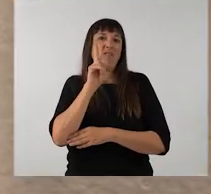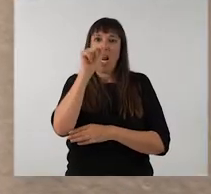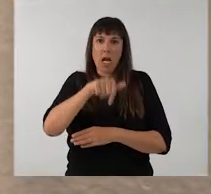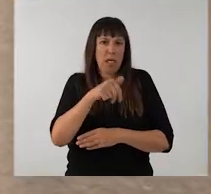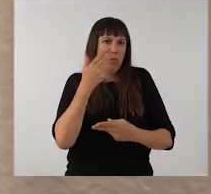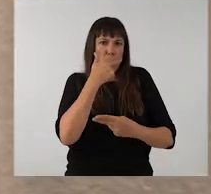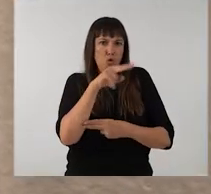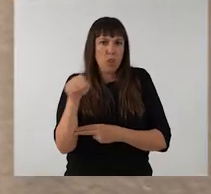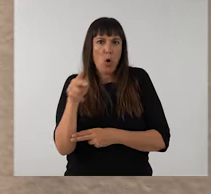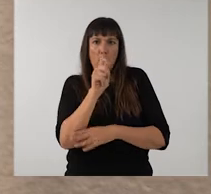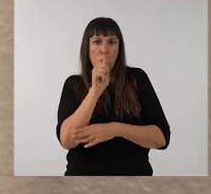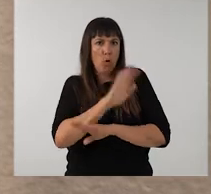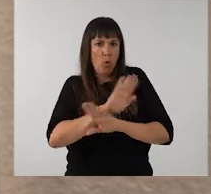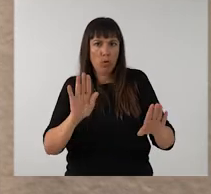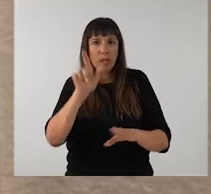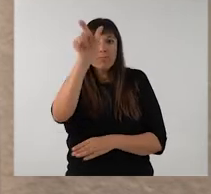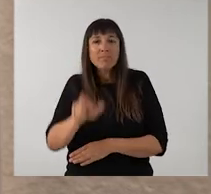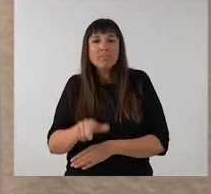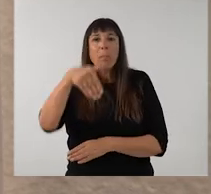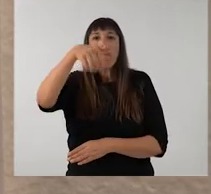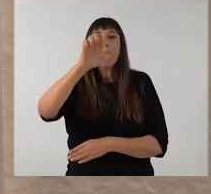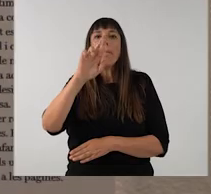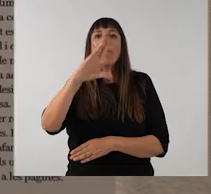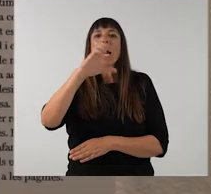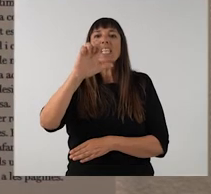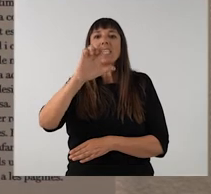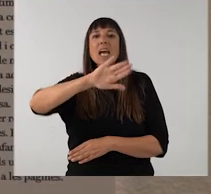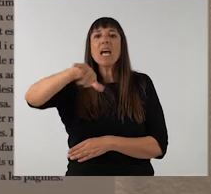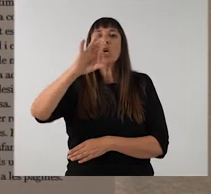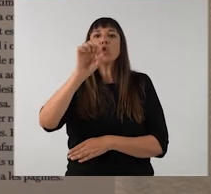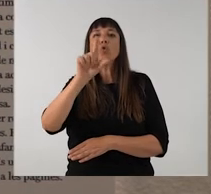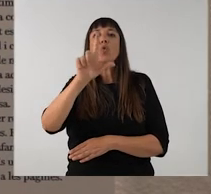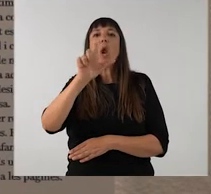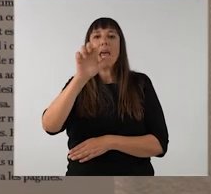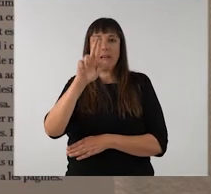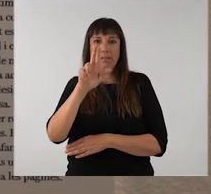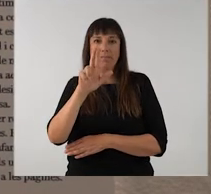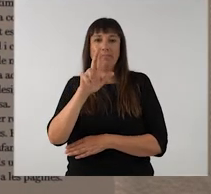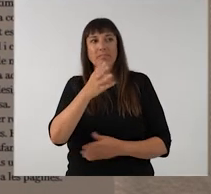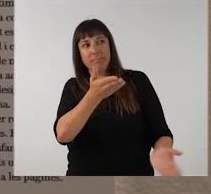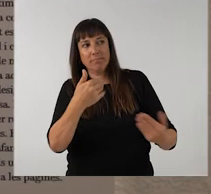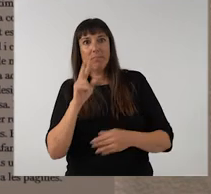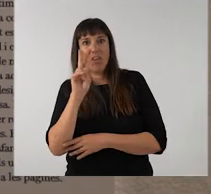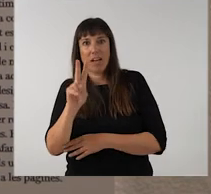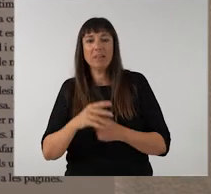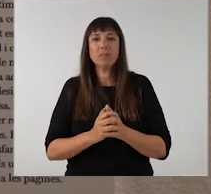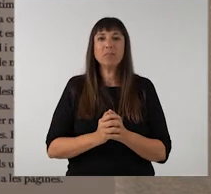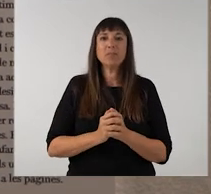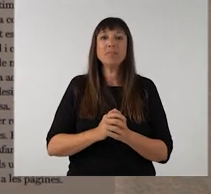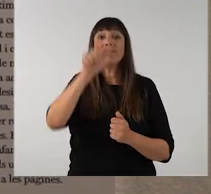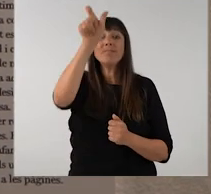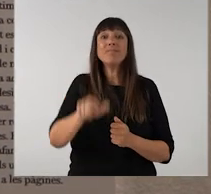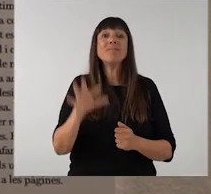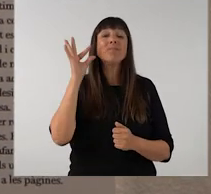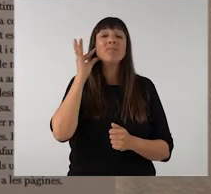es podrà veure aquí, al Museu de Granollers, que és de la Mercè Soler, i ara, si pugem, la podrem veure. La